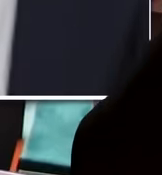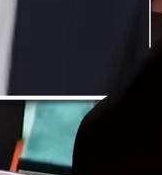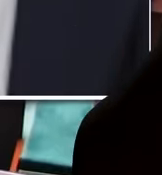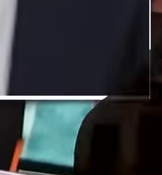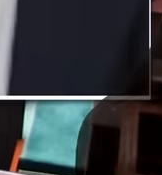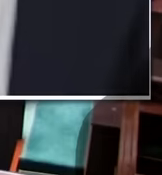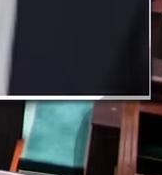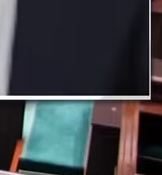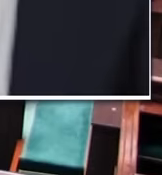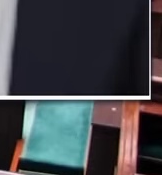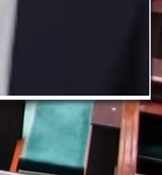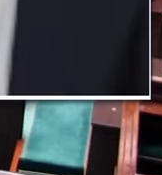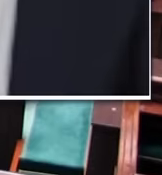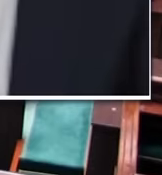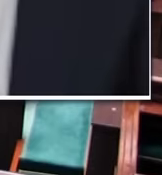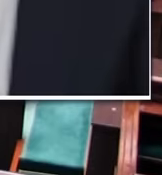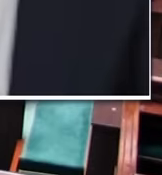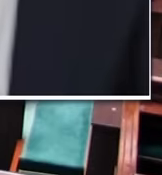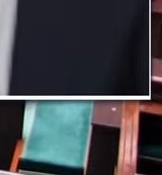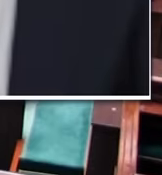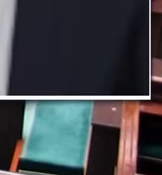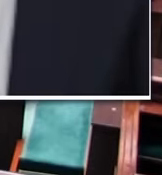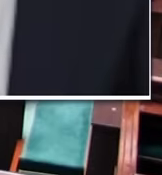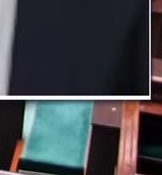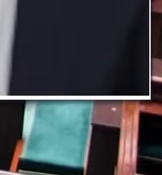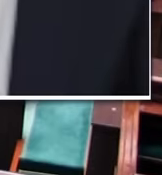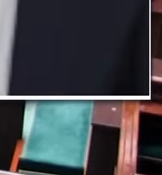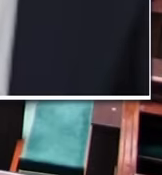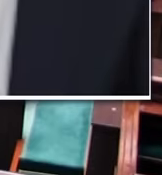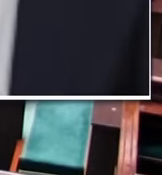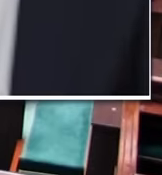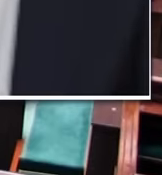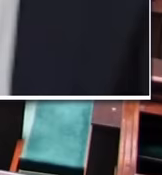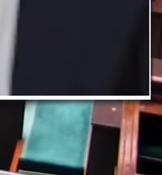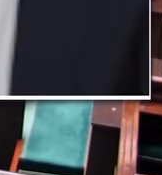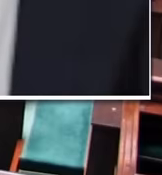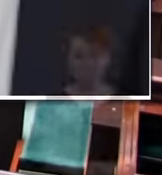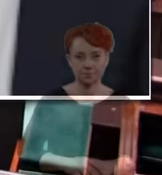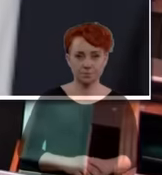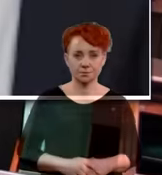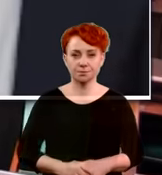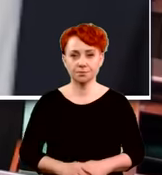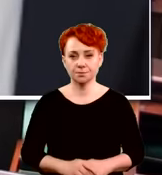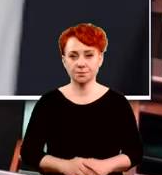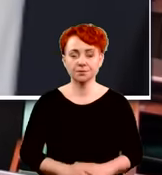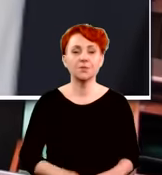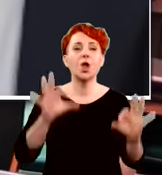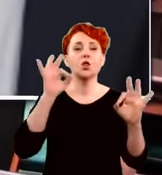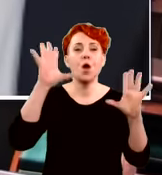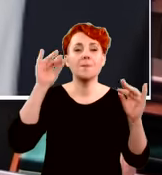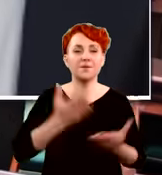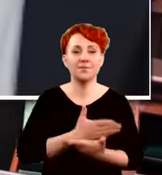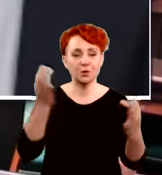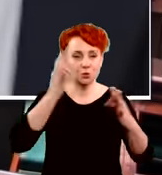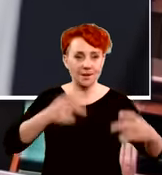pana posła Sławomira Ćwika z Polski 2050. Witam serdecznie. Dobry wieczór, panie pośle. Dobry wieczór, pani redaktor. Dobry